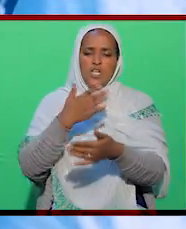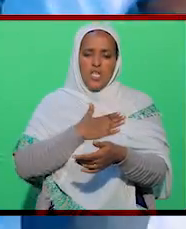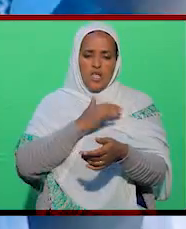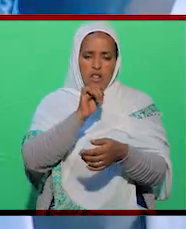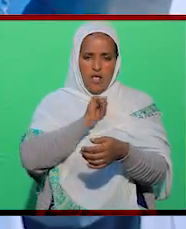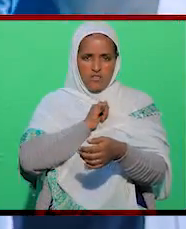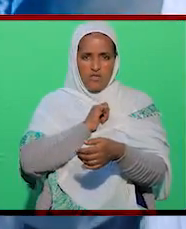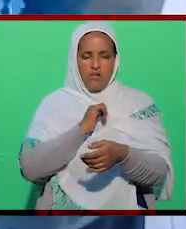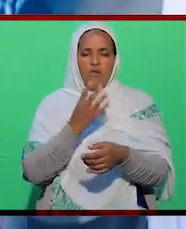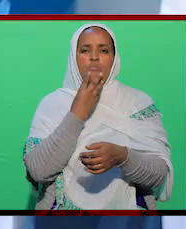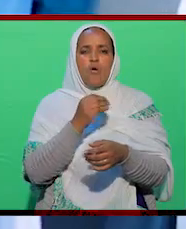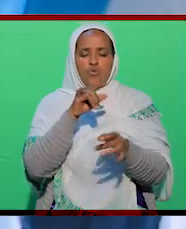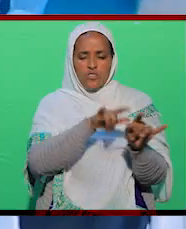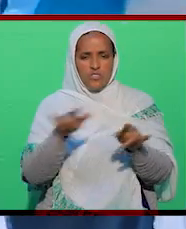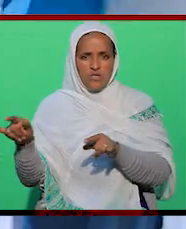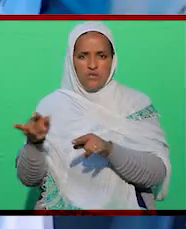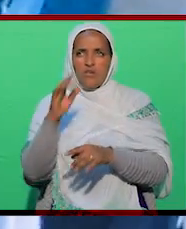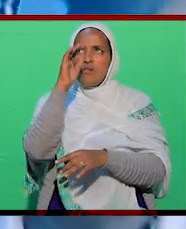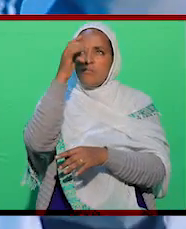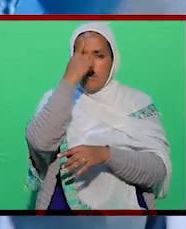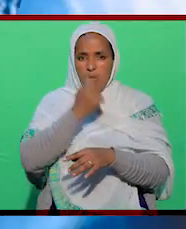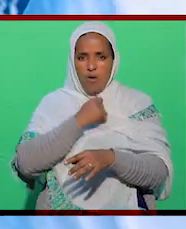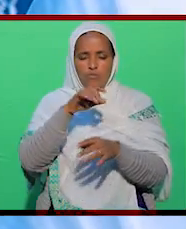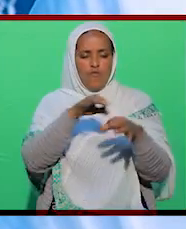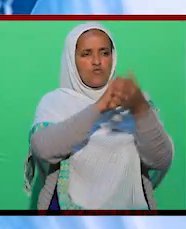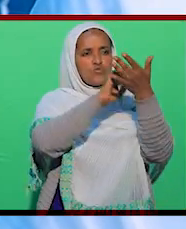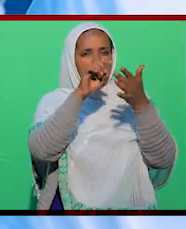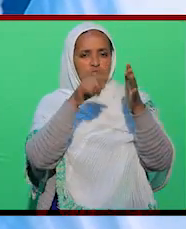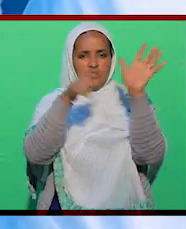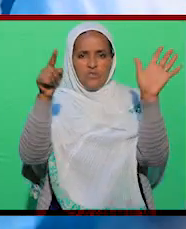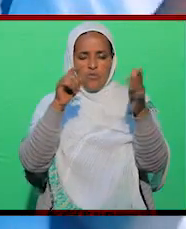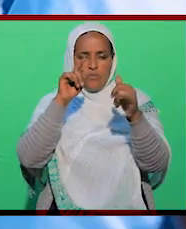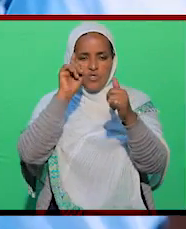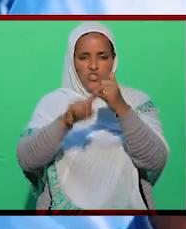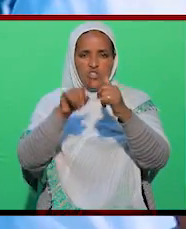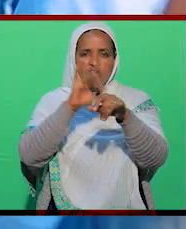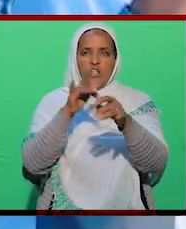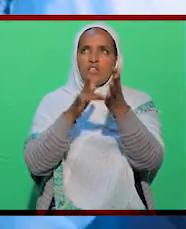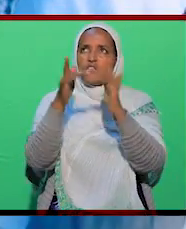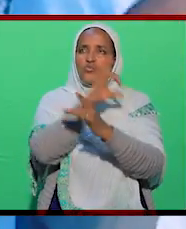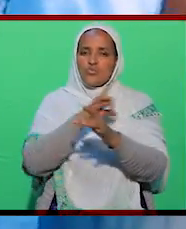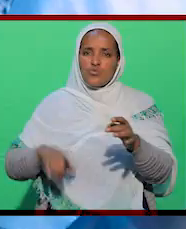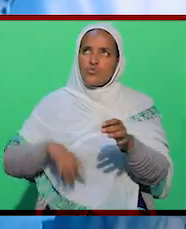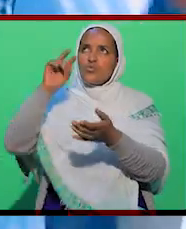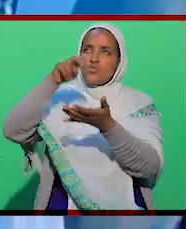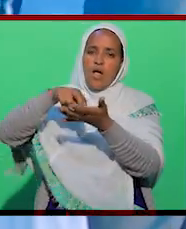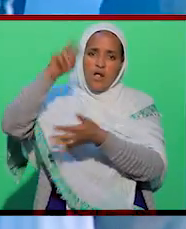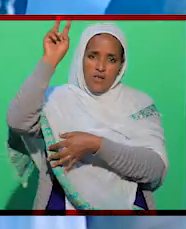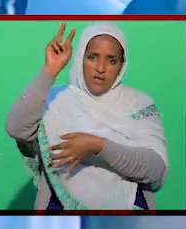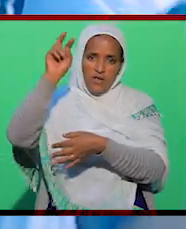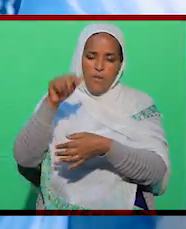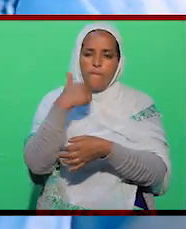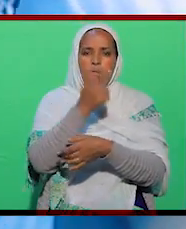ራሴ በአይሁድ ዘንድ ወልድ ሆኜ በአሕዛብ መንፈስ ቅዱስ ሆኜ ተገልጫለሁ አለ። በኋላ በመጨረሻ ኢየሱስ ክርስቶስ ስላረገ እሱም